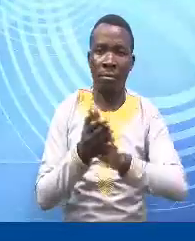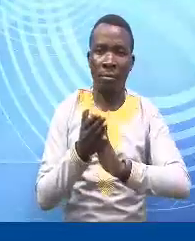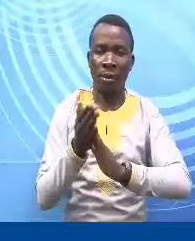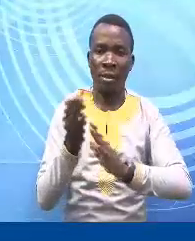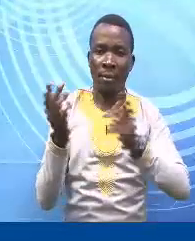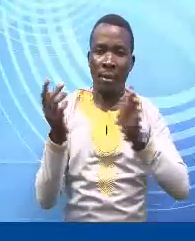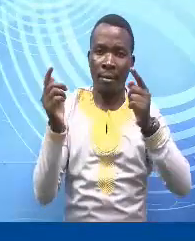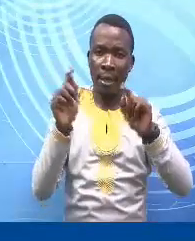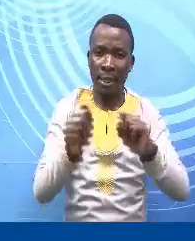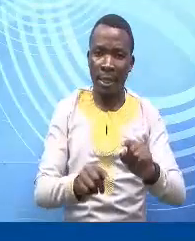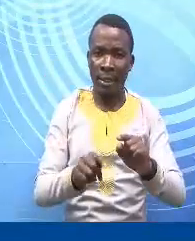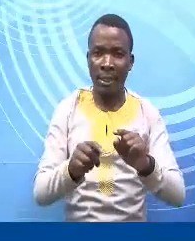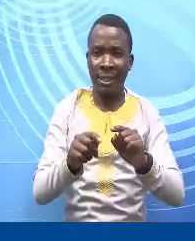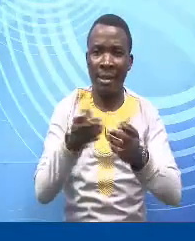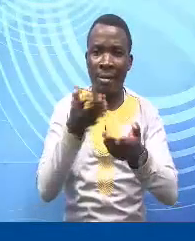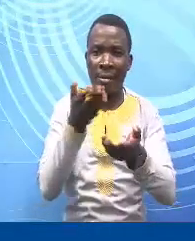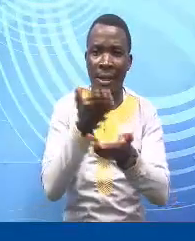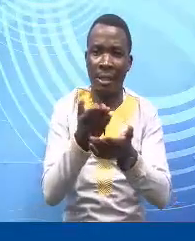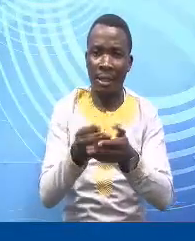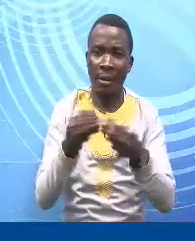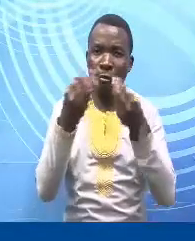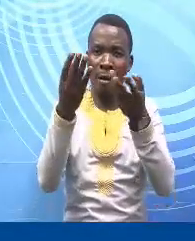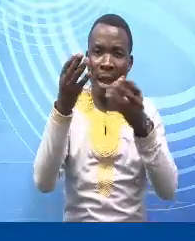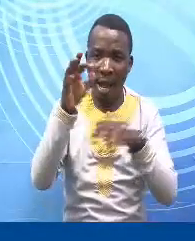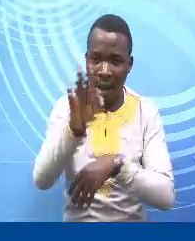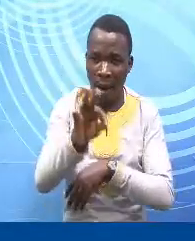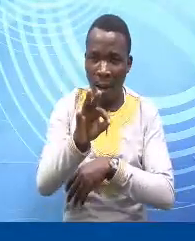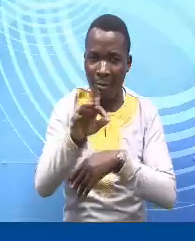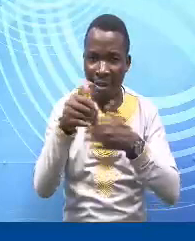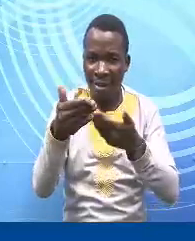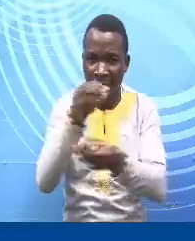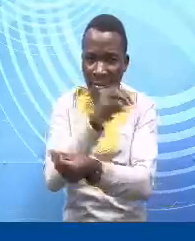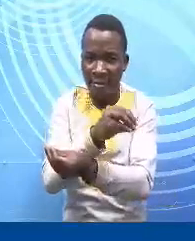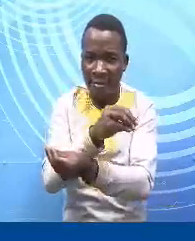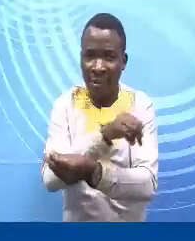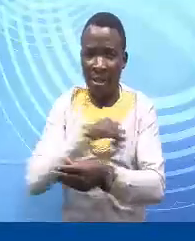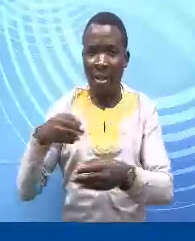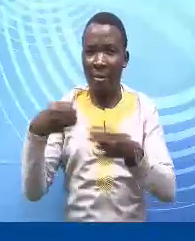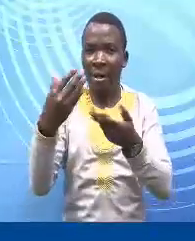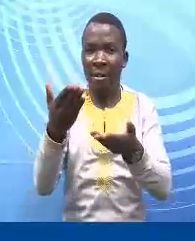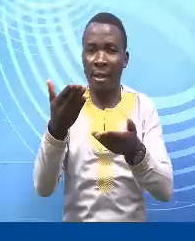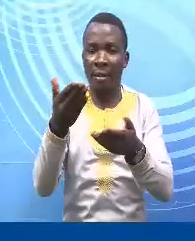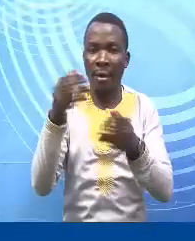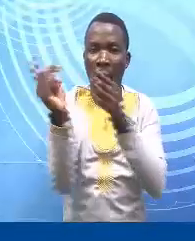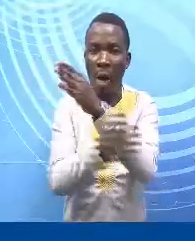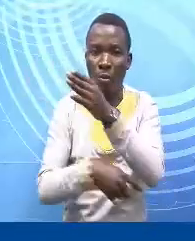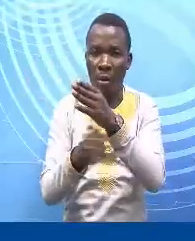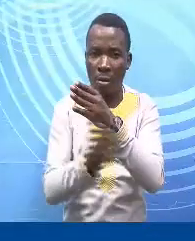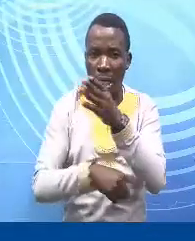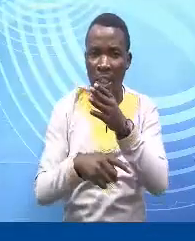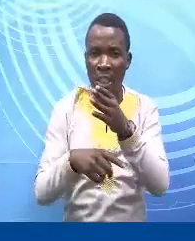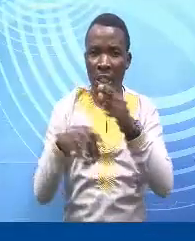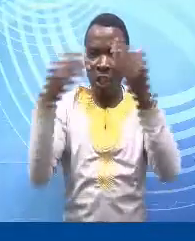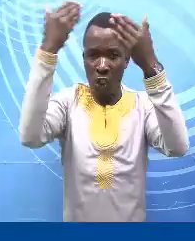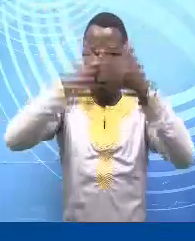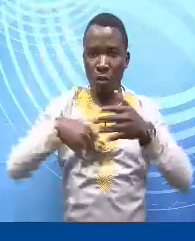bakaza bakanyaka akantu na kabima bakaza bakankubita ijoro ry'uyu munsi